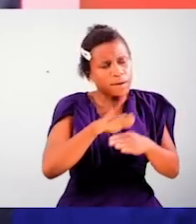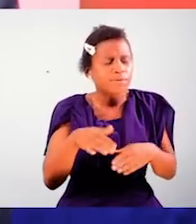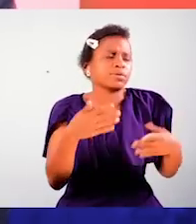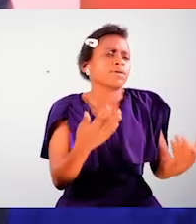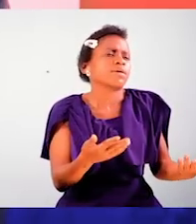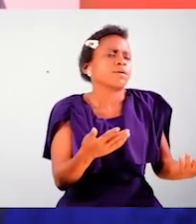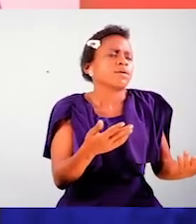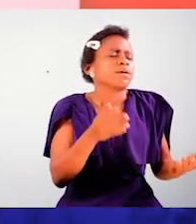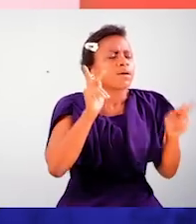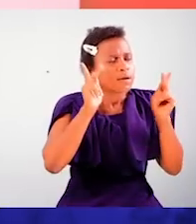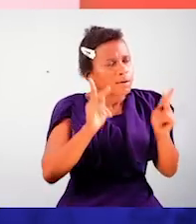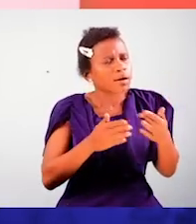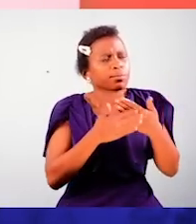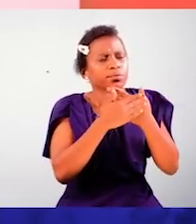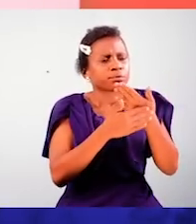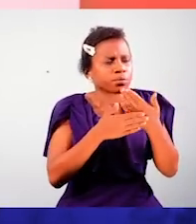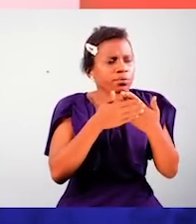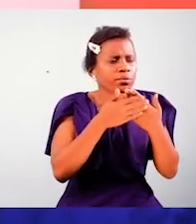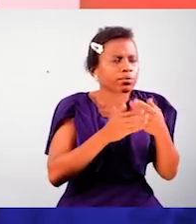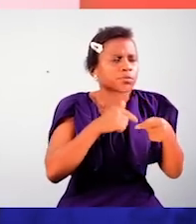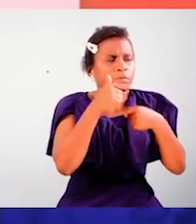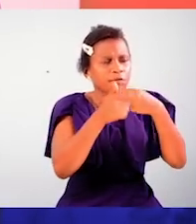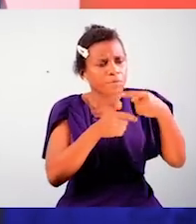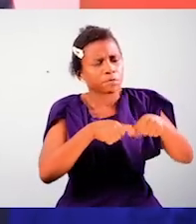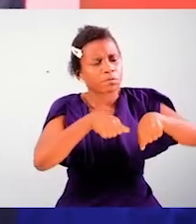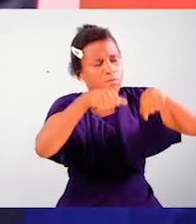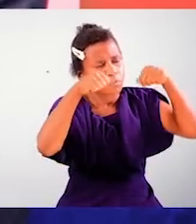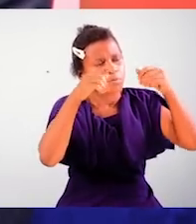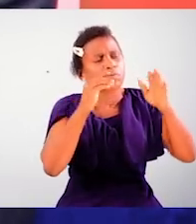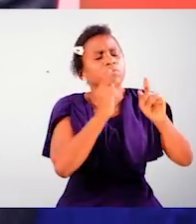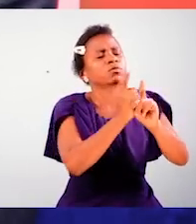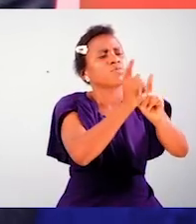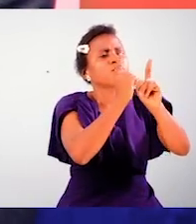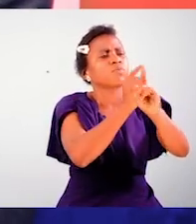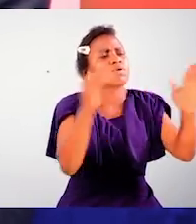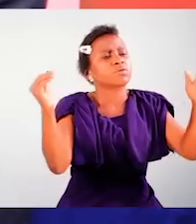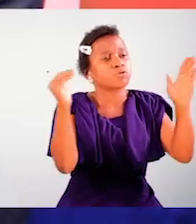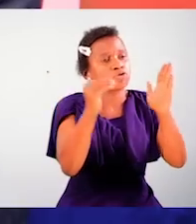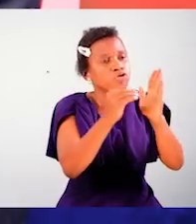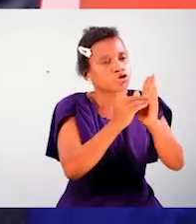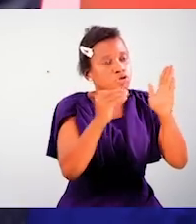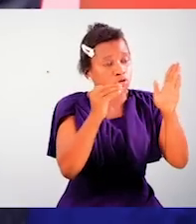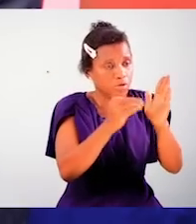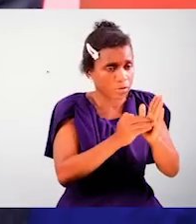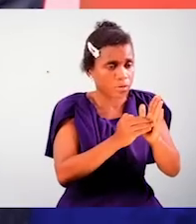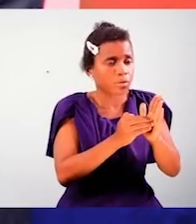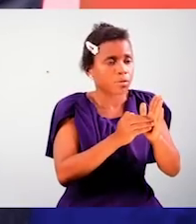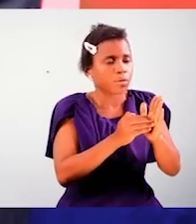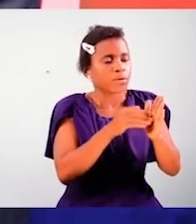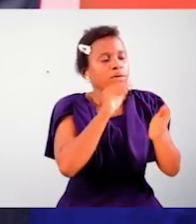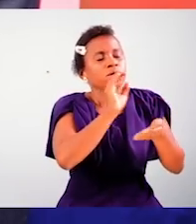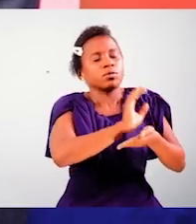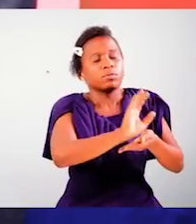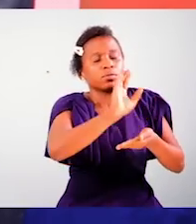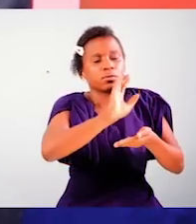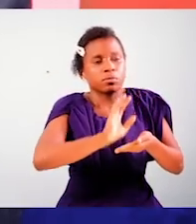mliache. Kama nchi itaendeshwa kwa kufata sheria na kupewa uhuru wa separation